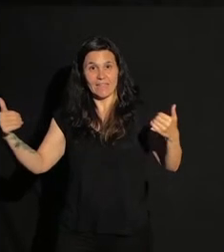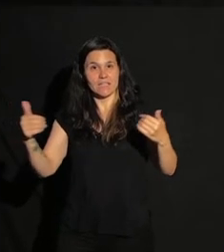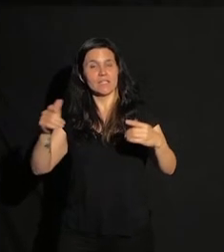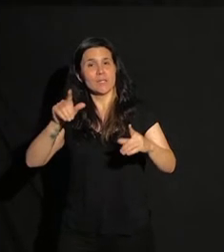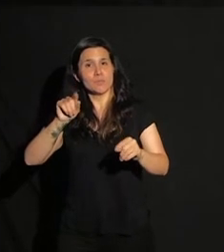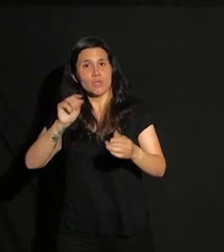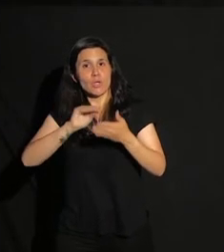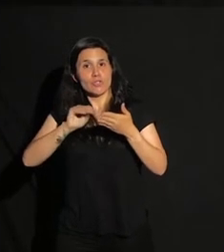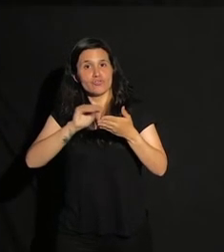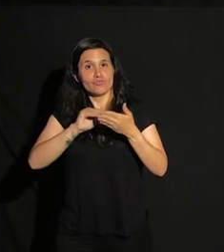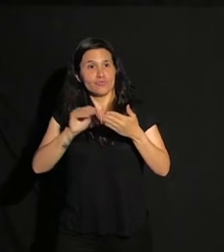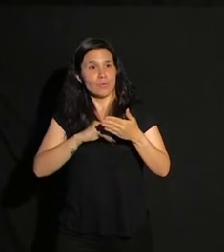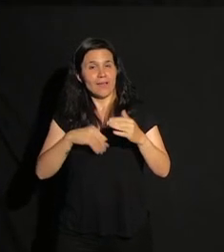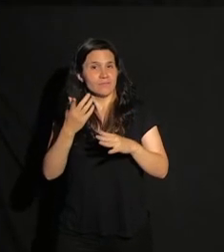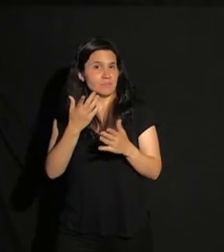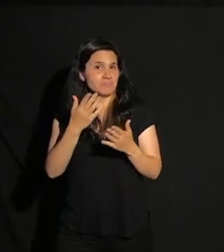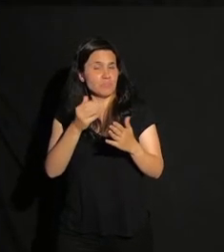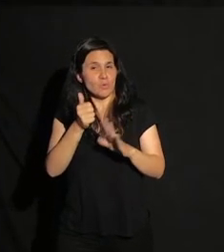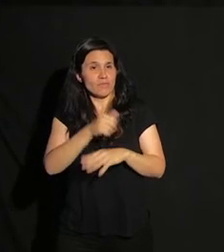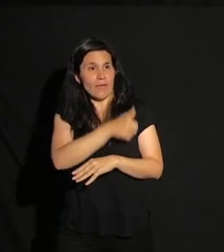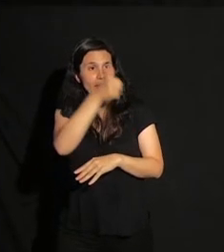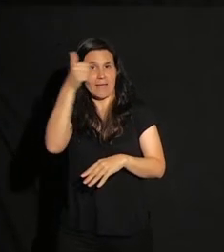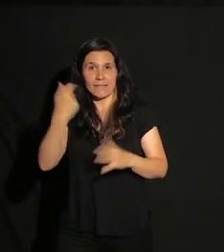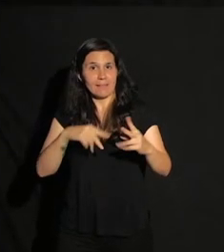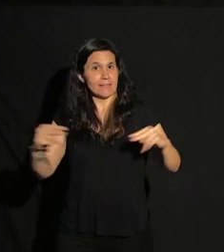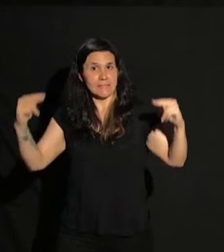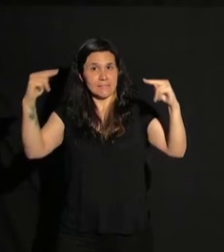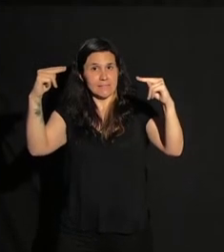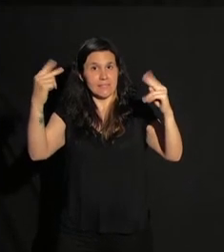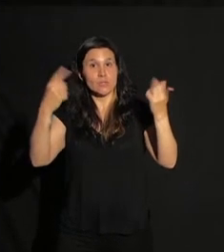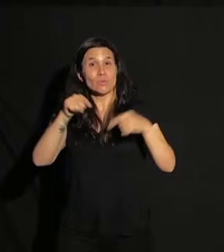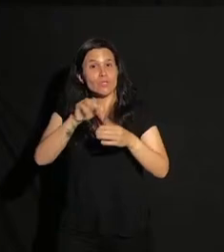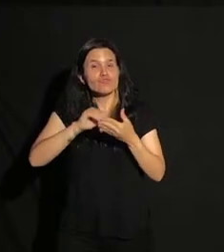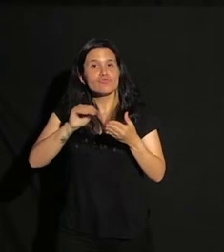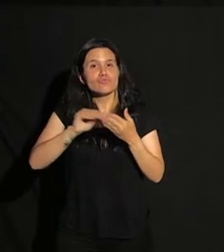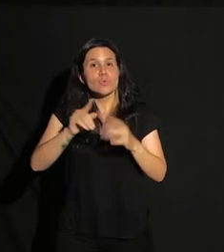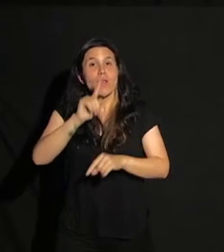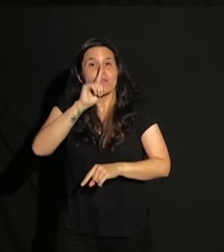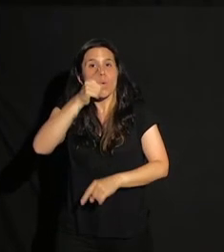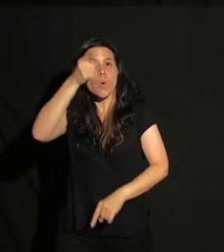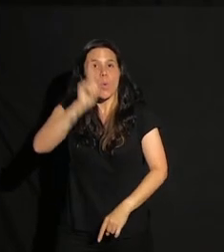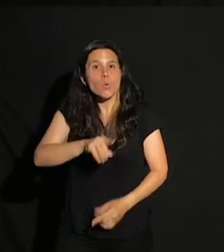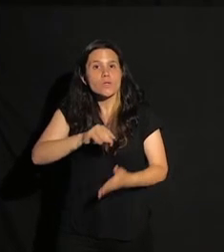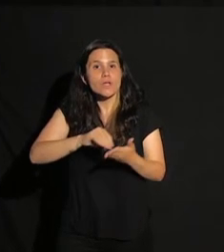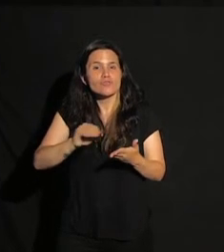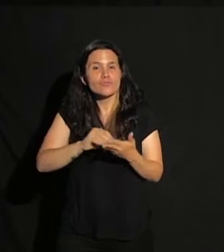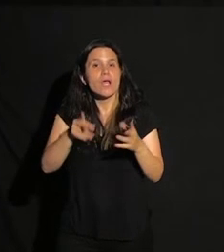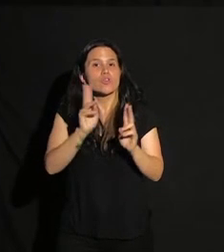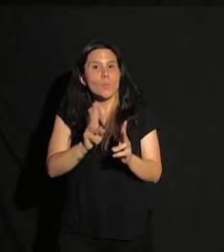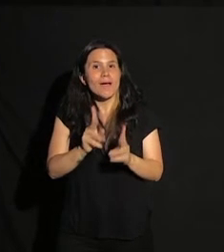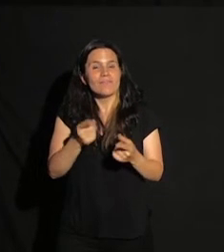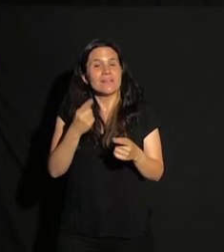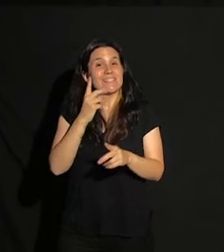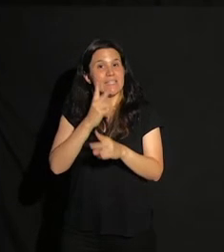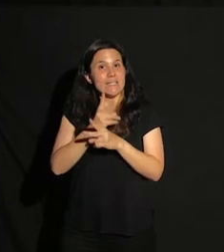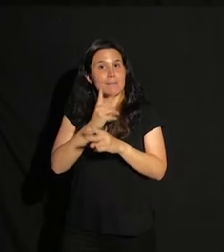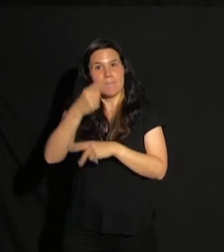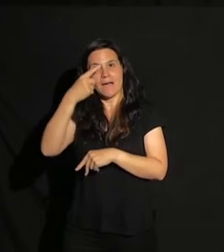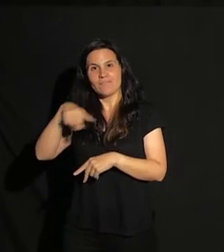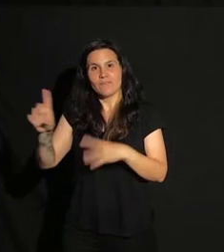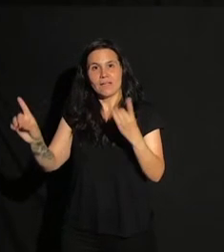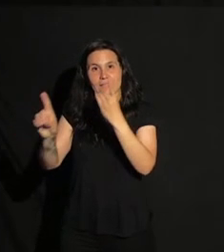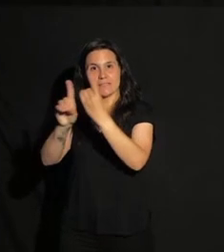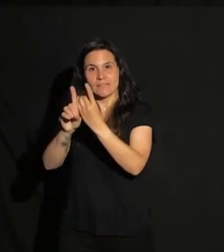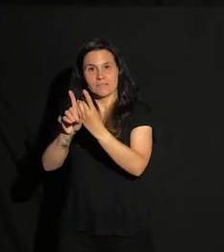jetzt seit über einem Jahr nicht gesehen haben. Und das an einer Schule mit 100 Schülern, die eigentlich sich jeden Freitag gemeinsam trifft und gemeinsam die Woche